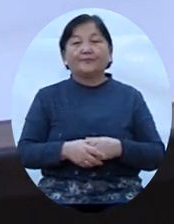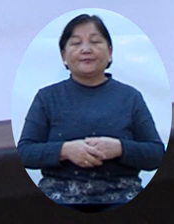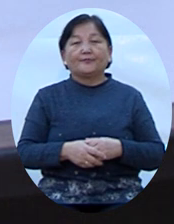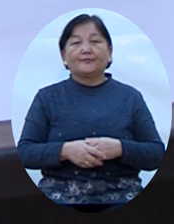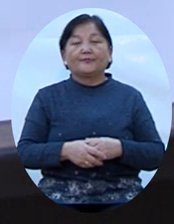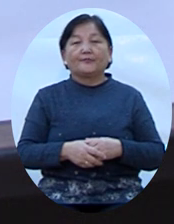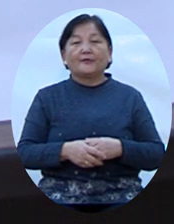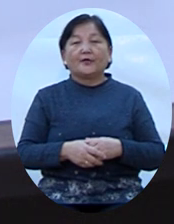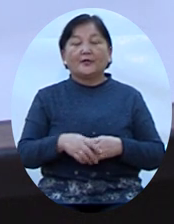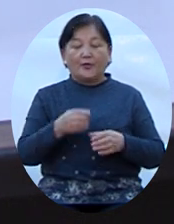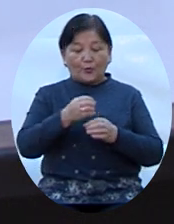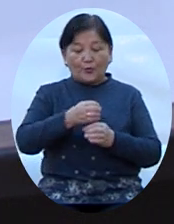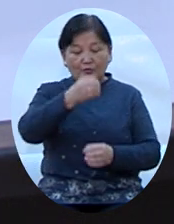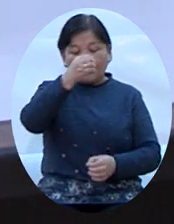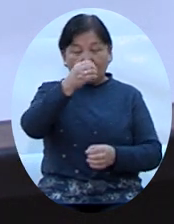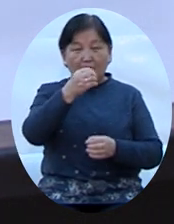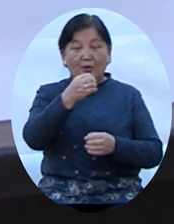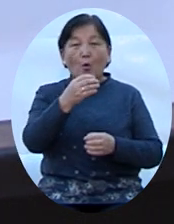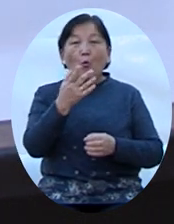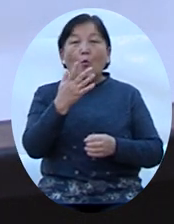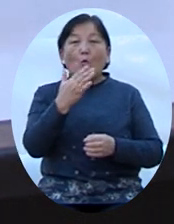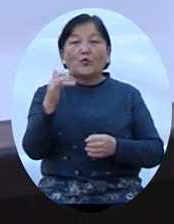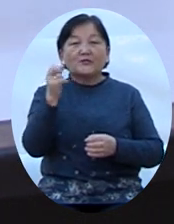За тэгэхээр 3 шилэнд явагдах өөрчлөлтийг ажиглая.